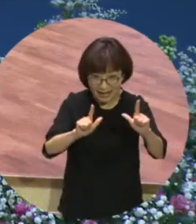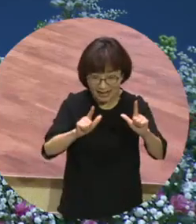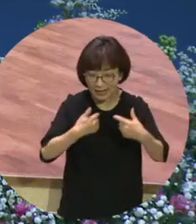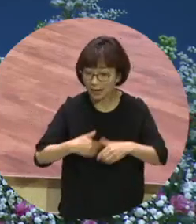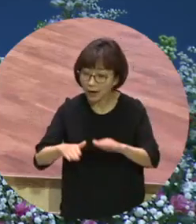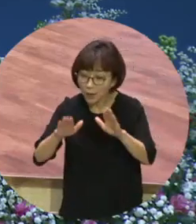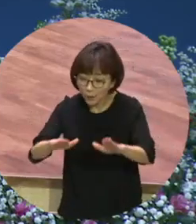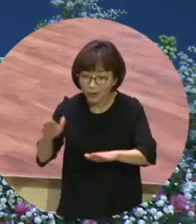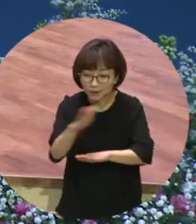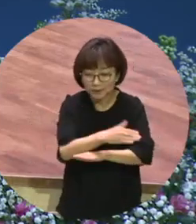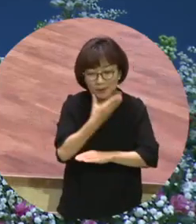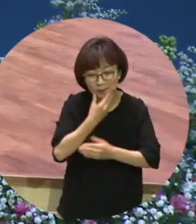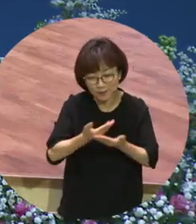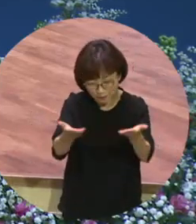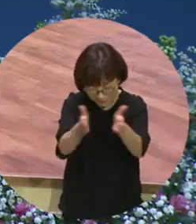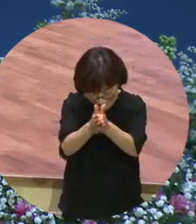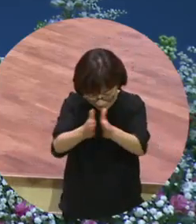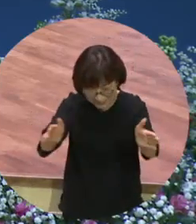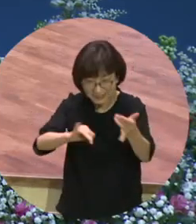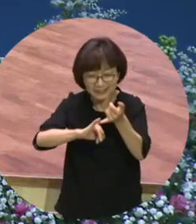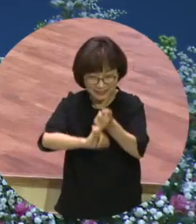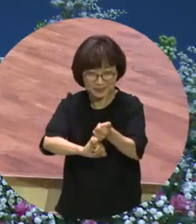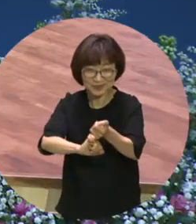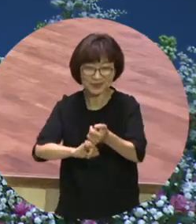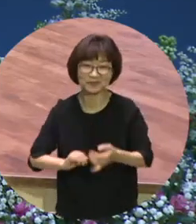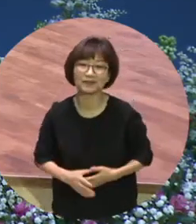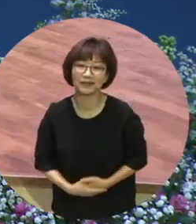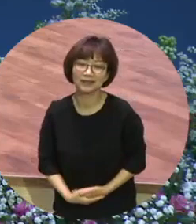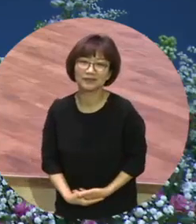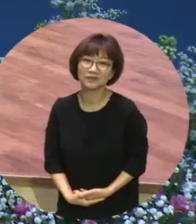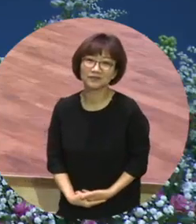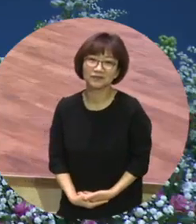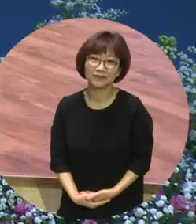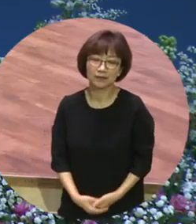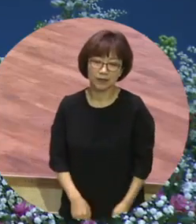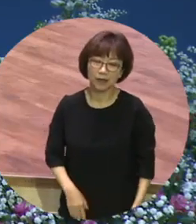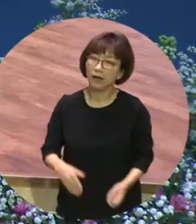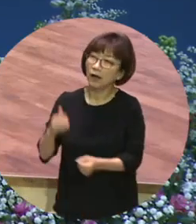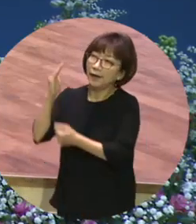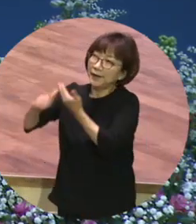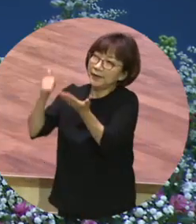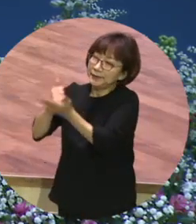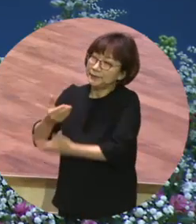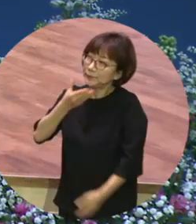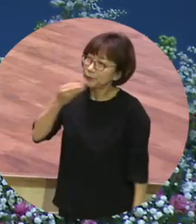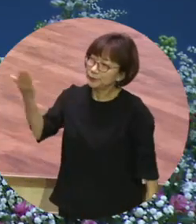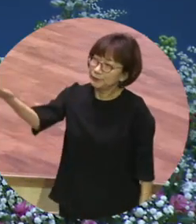주리라. 복이 아무 때나 내가 달라고 해서 주는 게 아니에요.